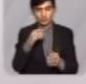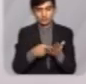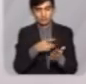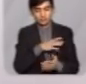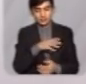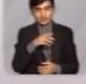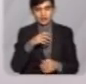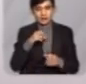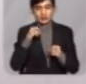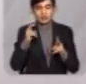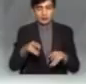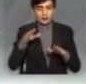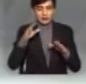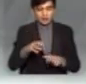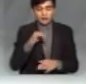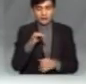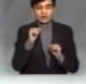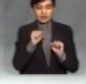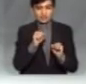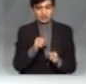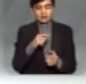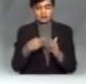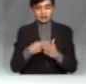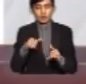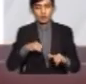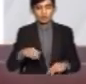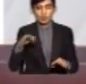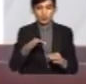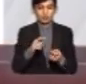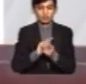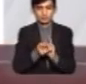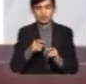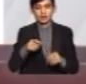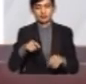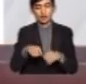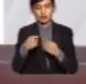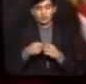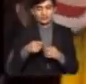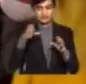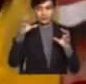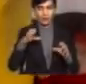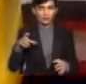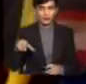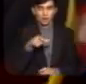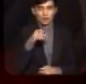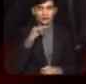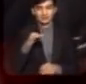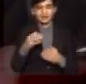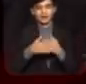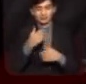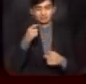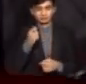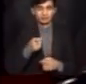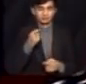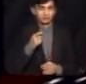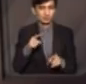безопасности защита попросила переквалифицировать статью с хулиганством на нарушение правил дорожного движения и назначить наказание не